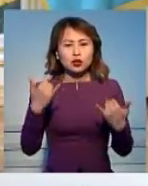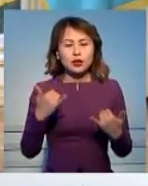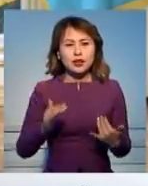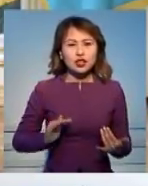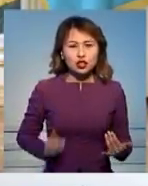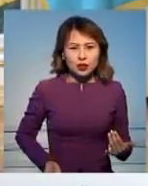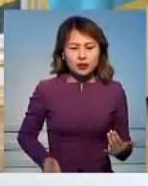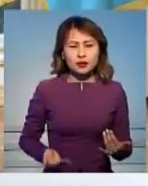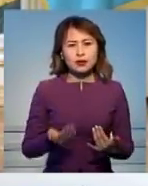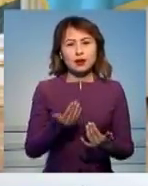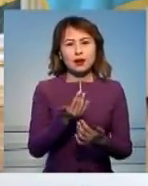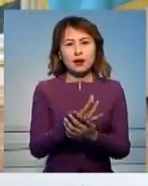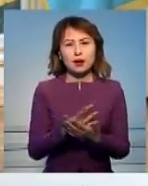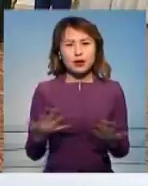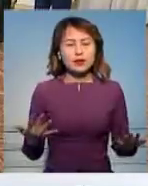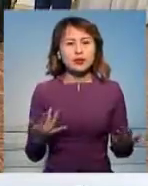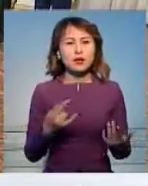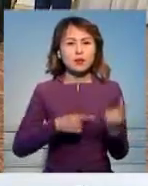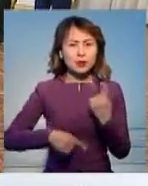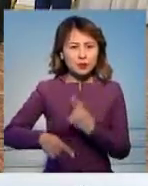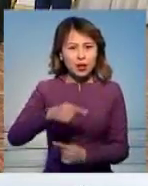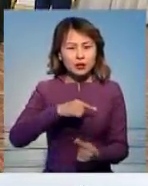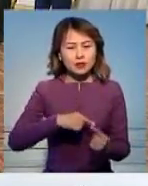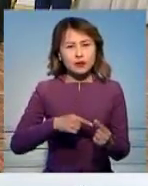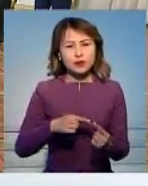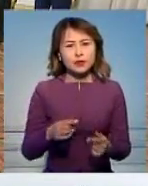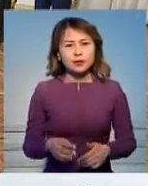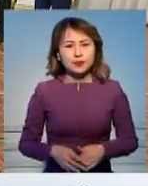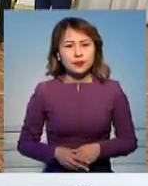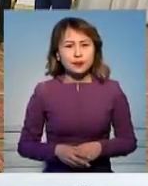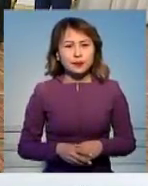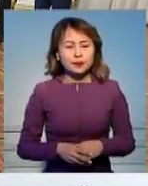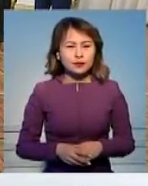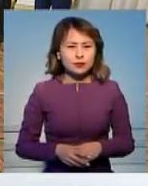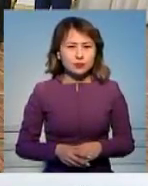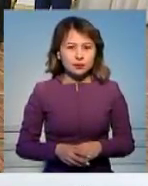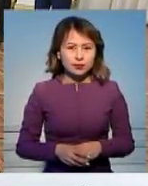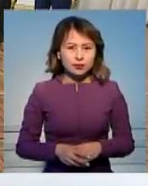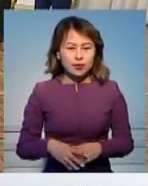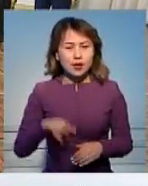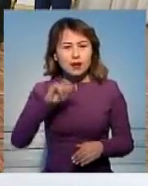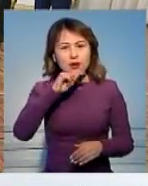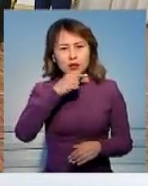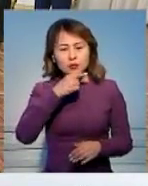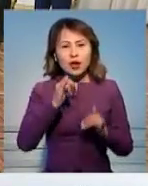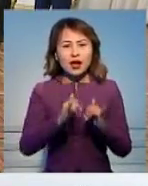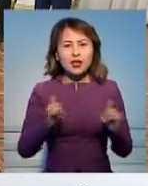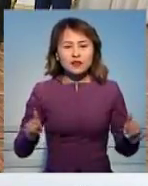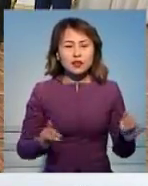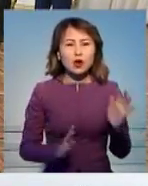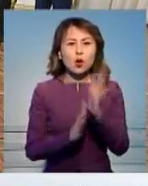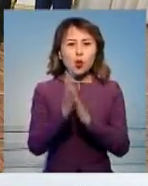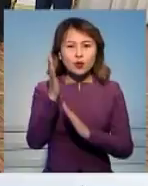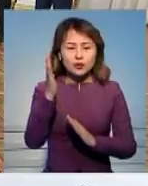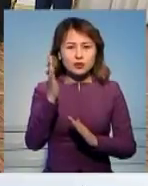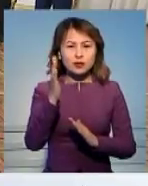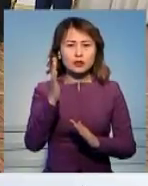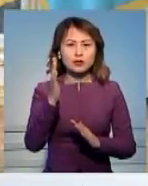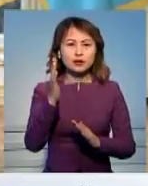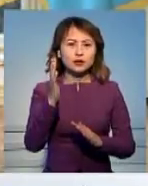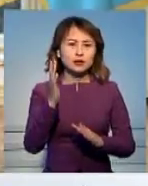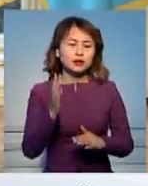Частное предпринимательство стали ключевыми факторами экономического развития, роста, благосостояния